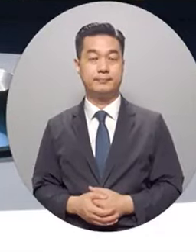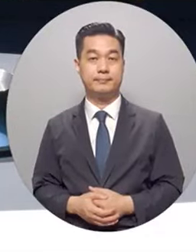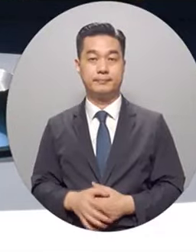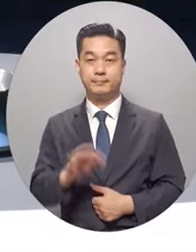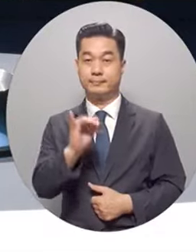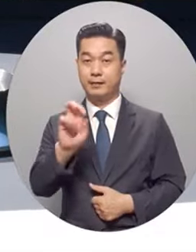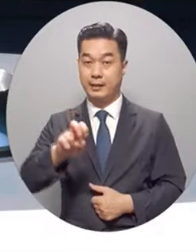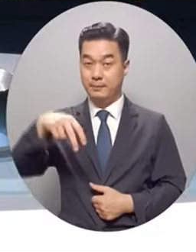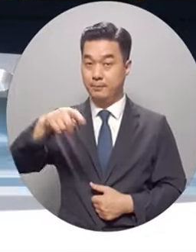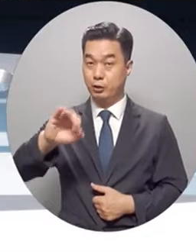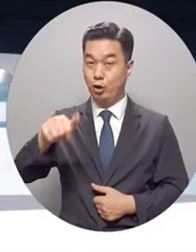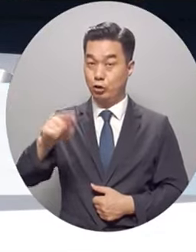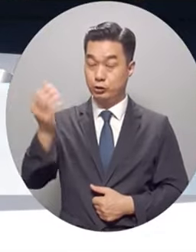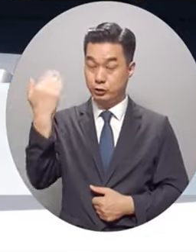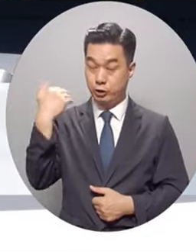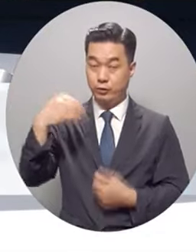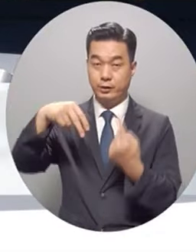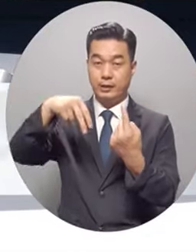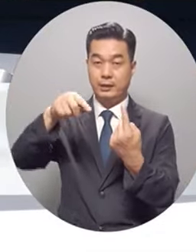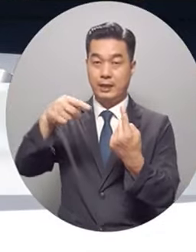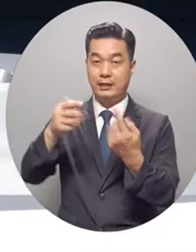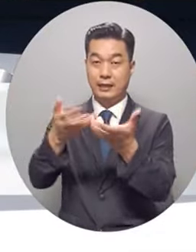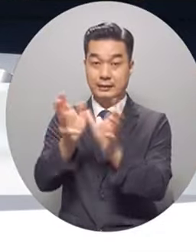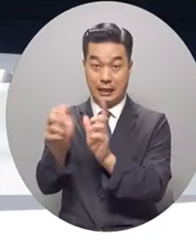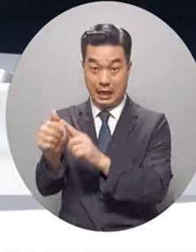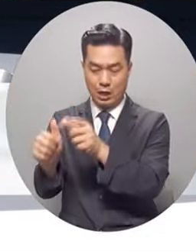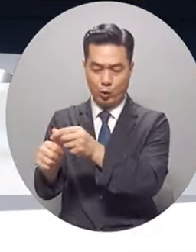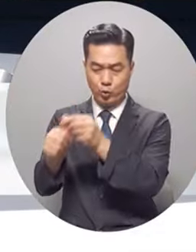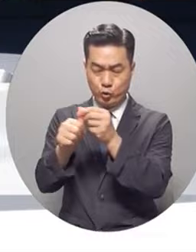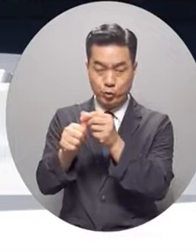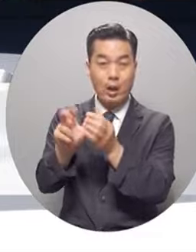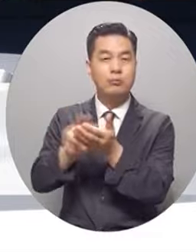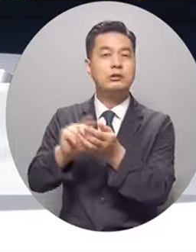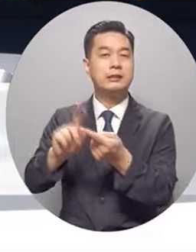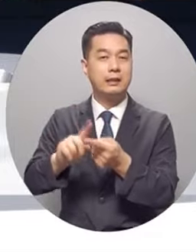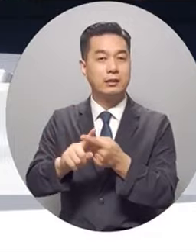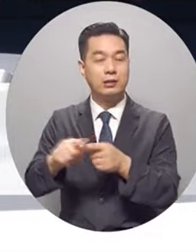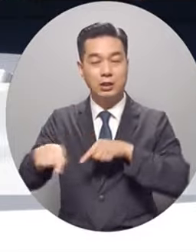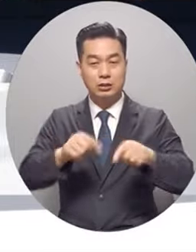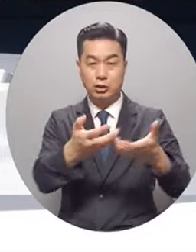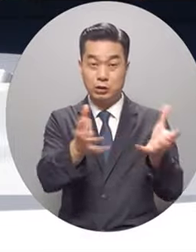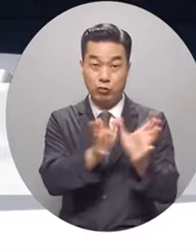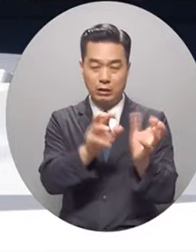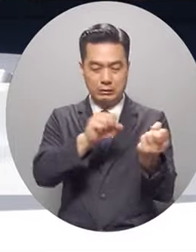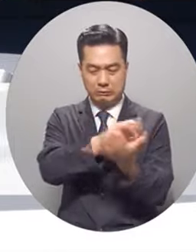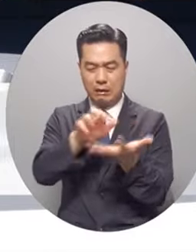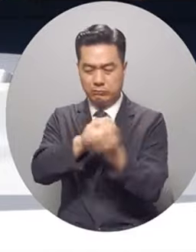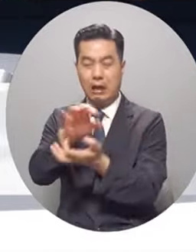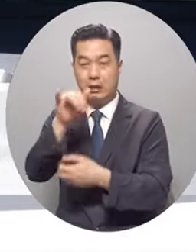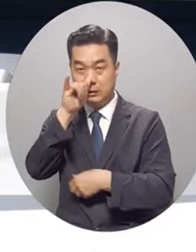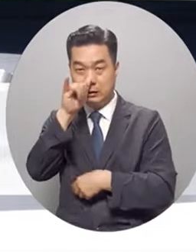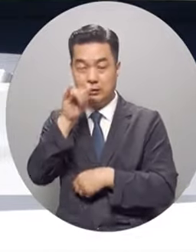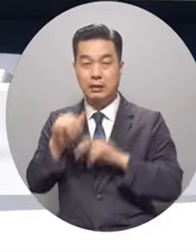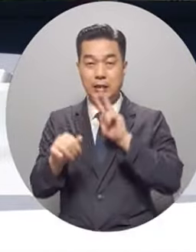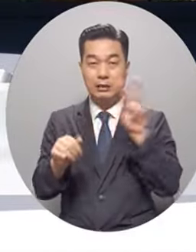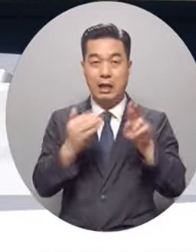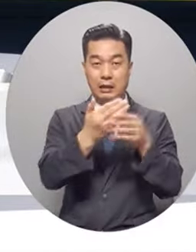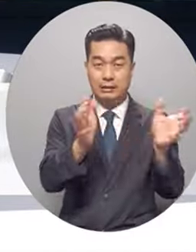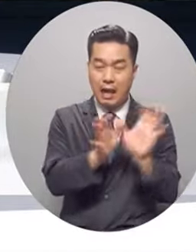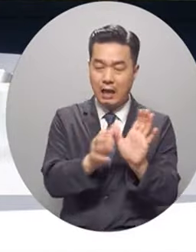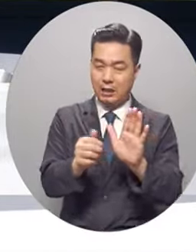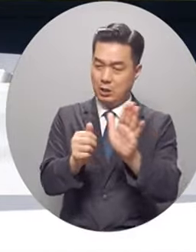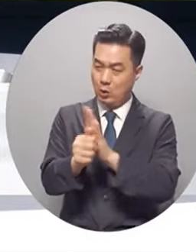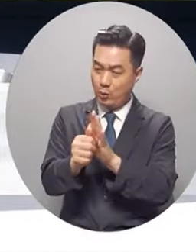임성근 전 사단장의 구명 로비 의혹이 담긴 녹취 파일은 정치권도 강타했습니다. 야권은 로비 창구가